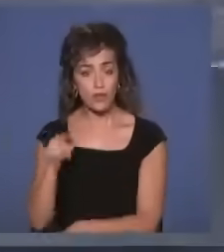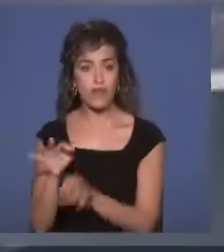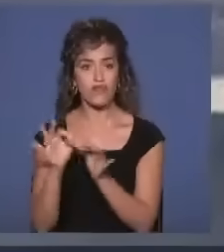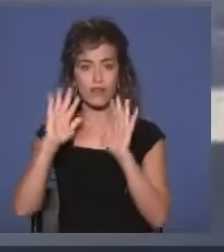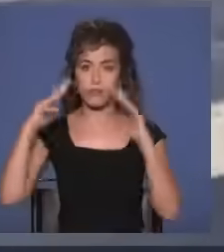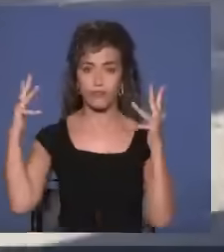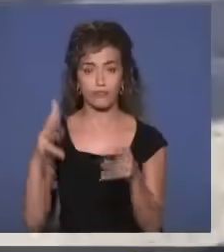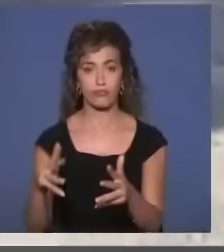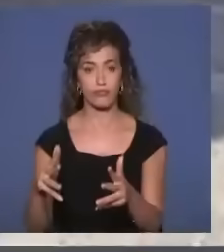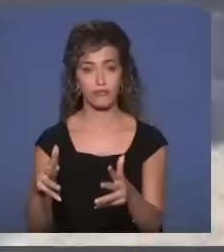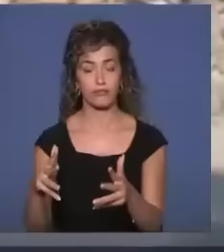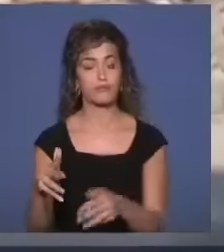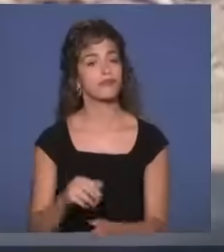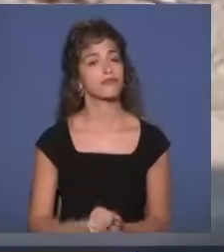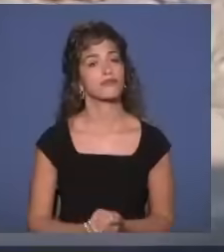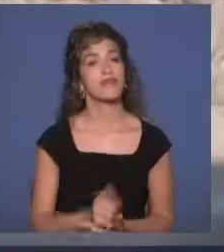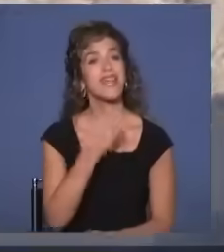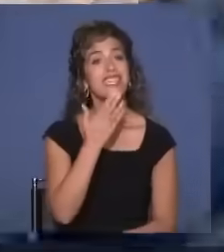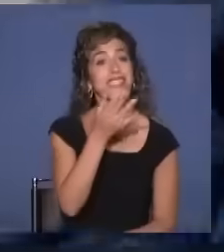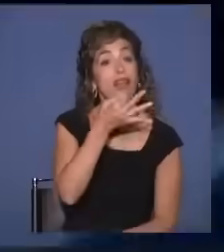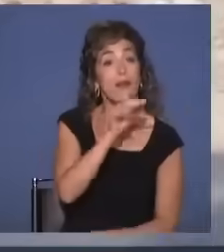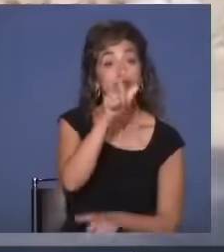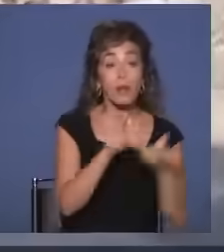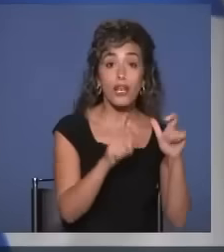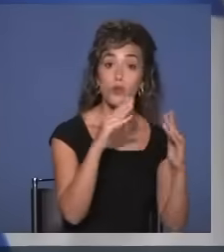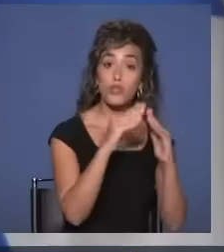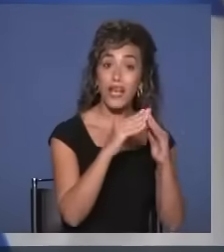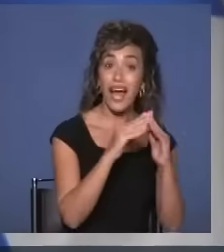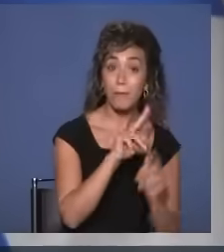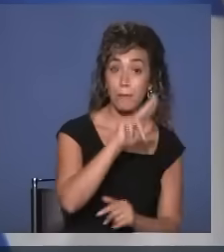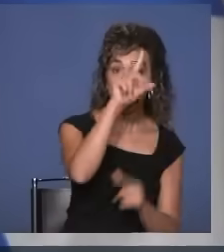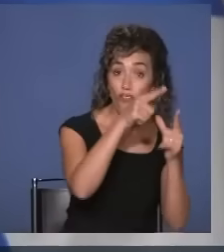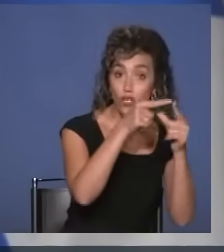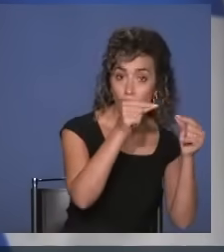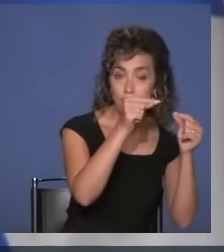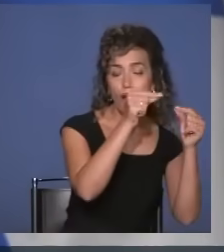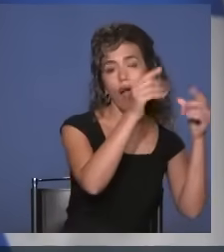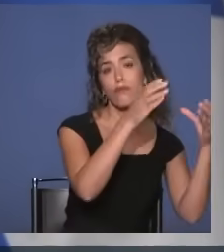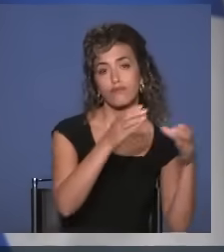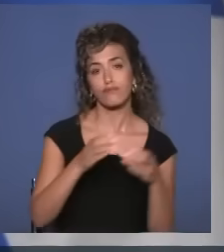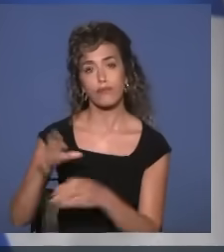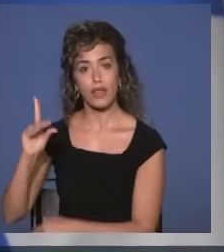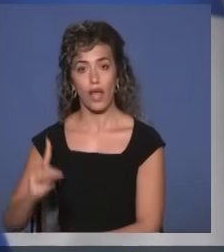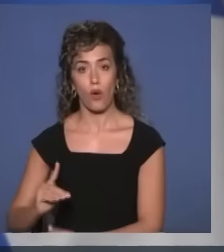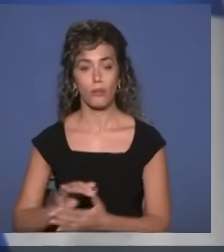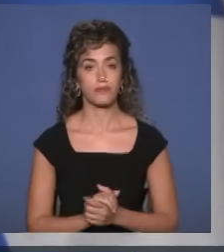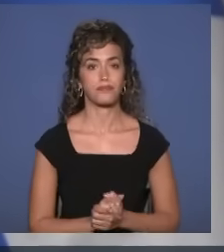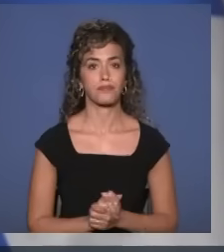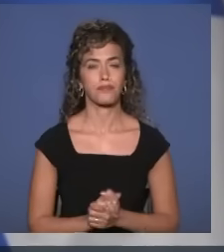עדיין מאפשרת לתושבי צפון הרצועה להתפנות דרומה. חמאס מונעת מתושבי רצועת